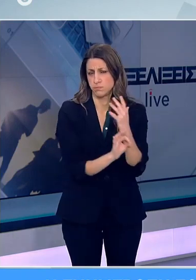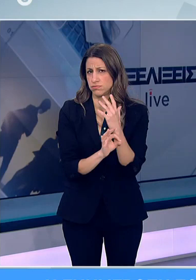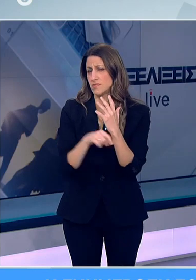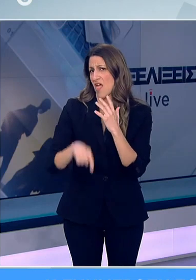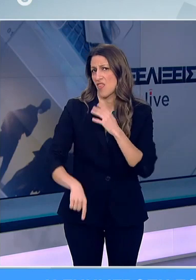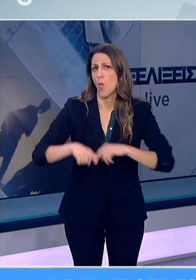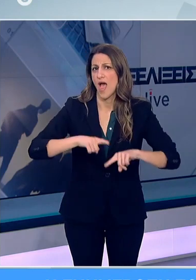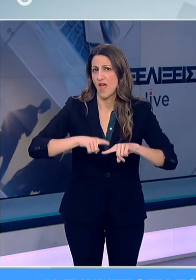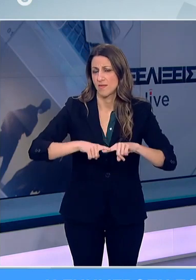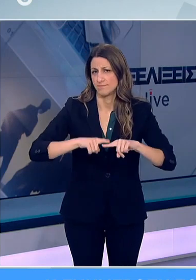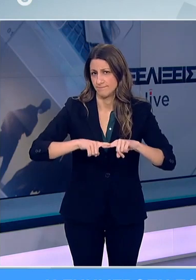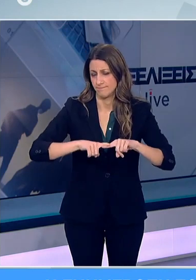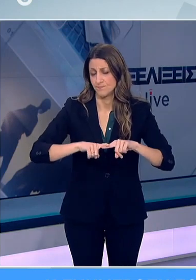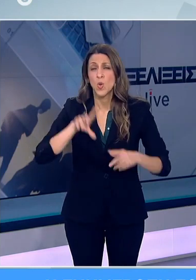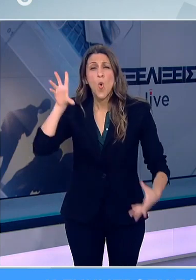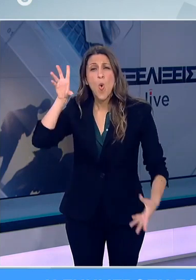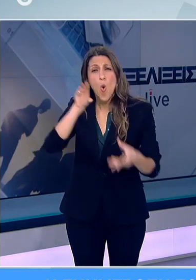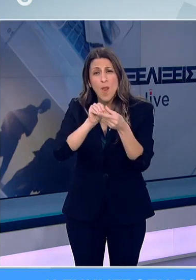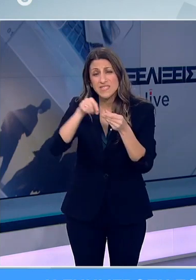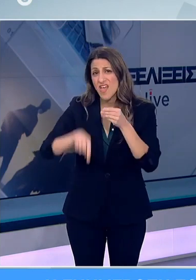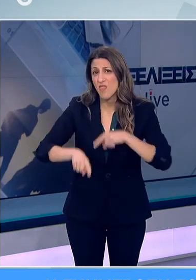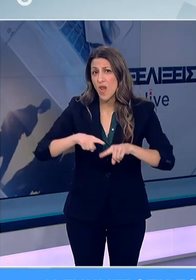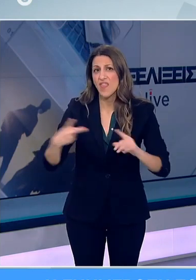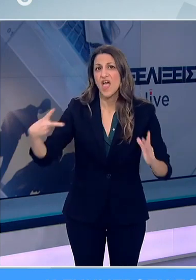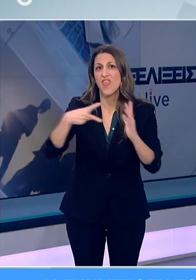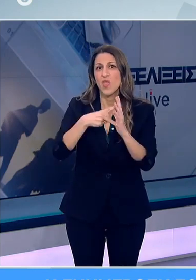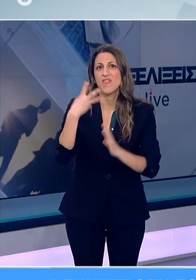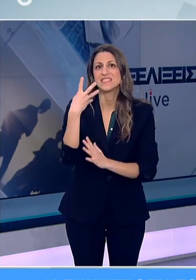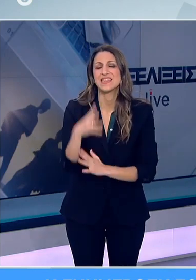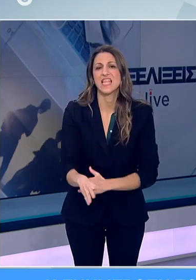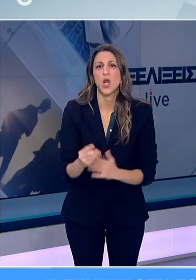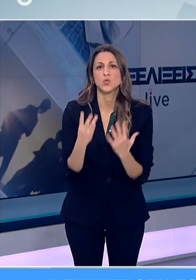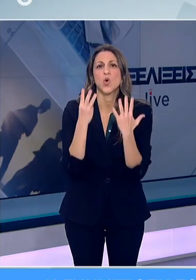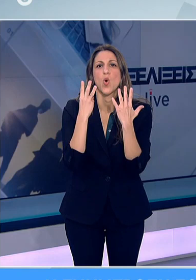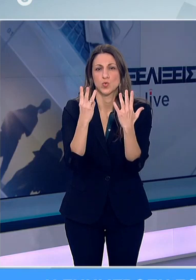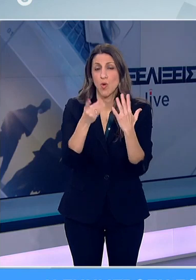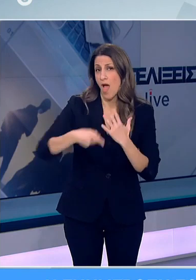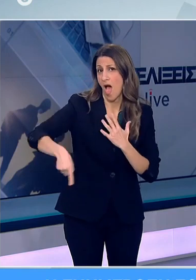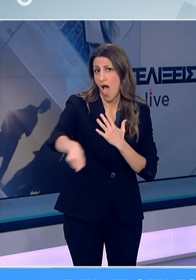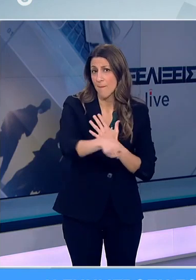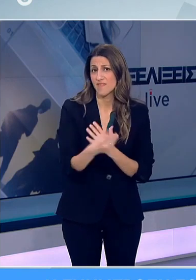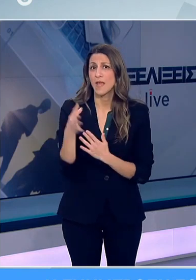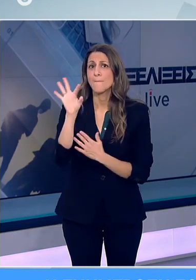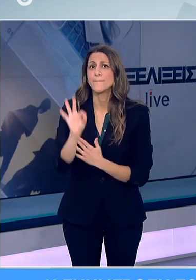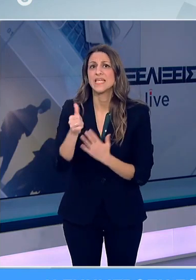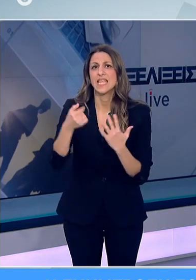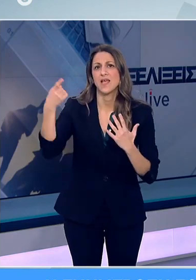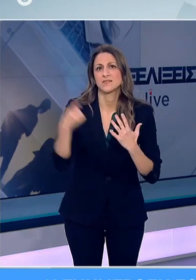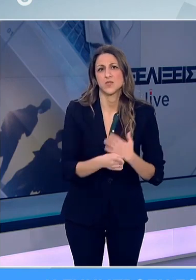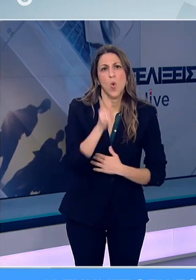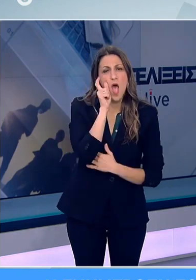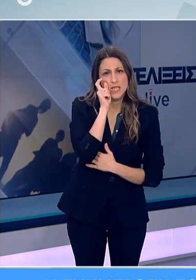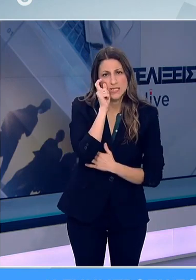κορονοϊού στη χώρα μας. Ο συνολικός αριθμός των κρούσματων είναι 2.408, εκ των οποίων το 56% αφορά άνδρες.